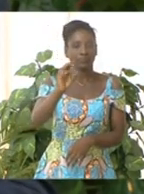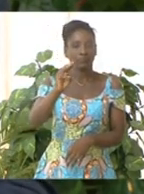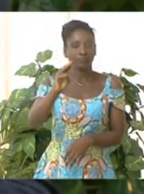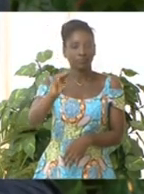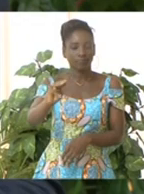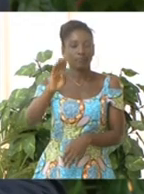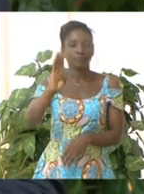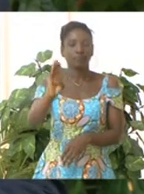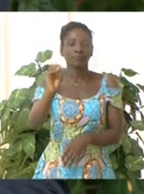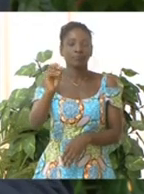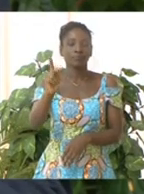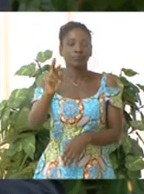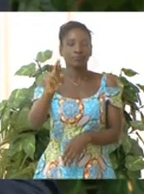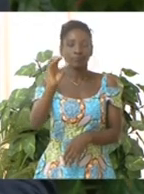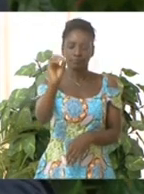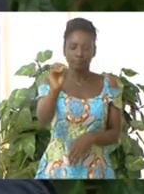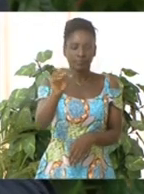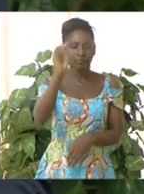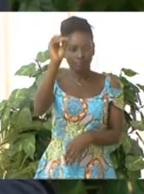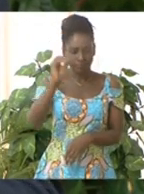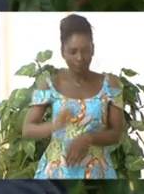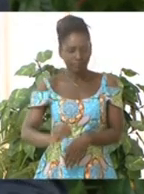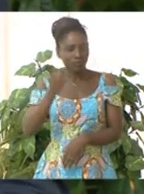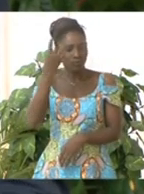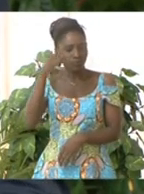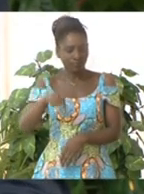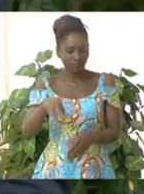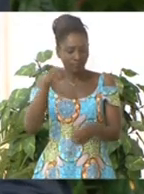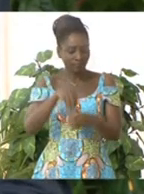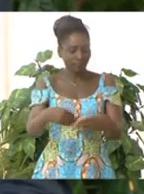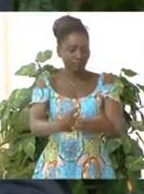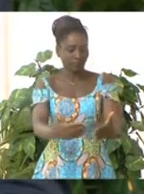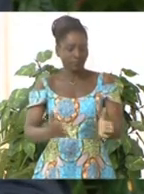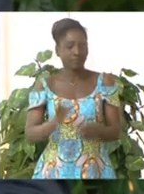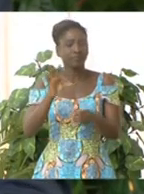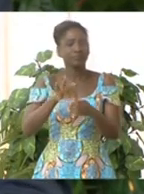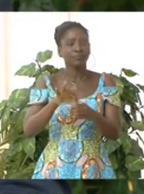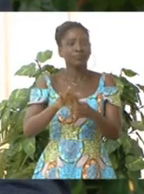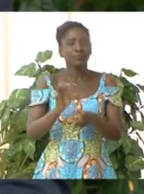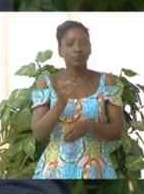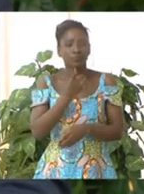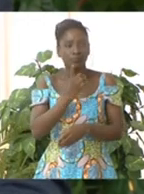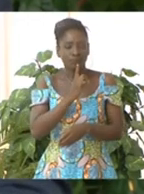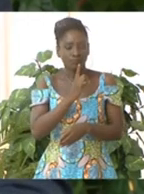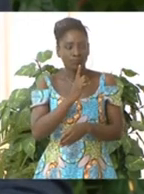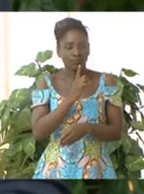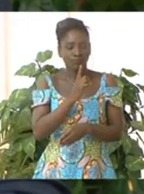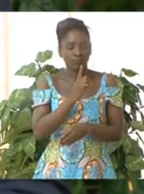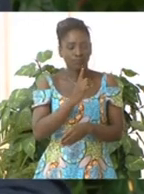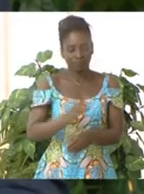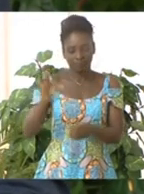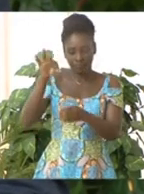vote à Dimokro. Donc vous comprenez que dans le bureau de vote où j'ai déposé mon bulletin dans